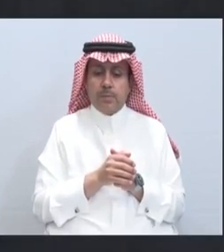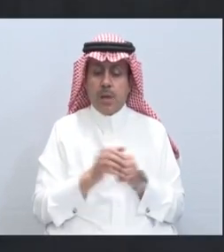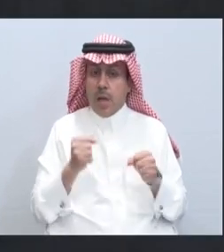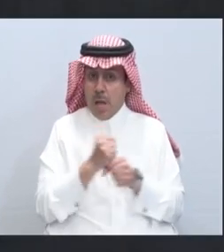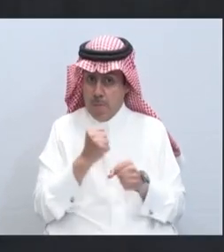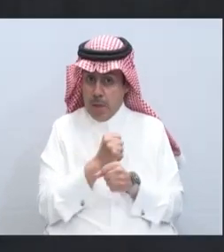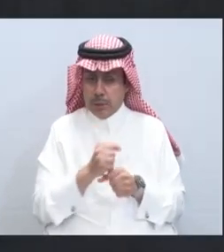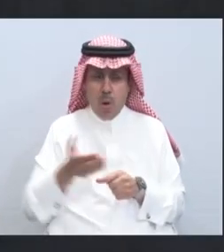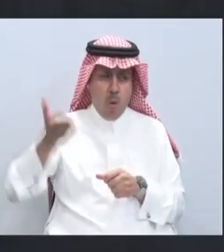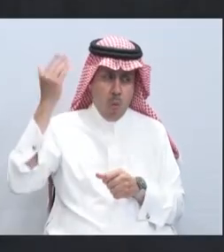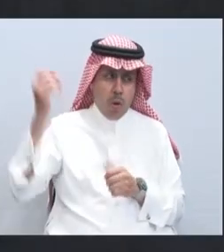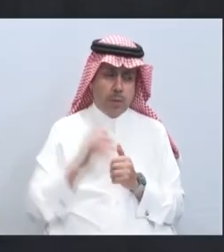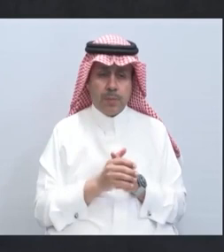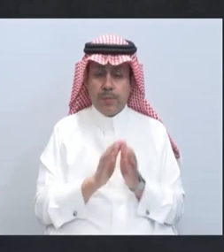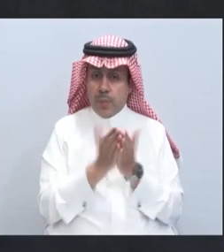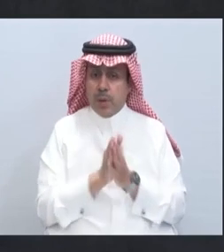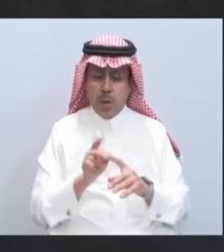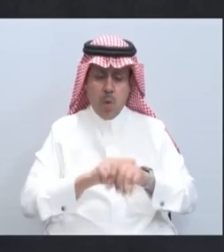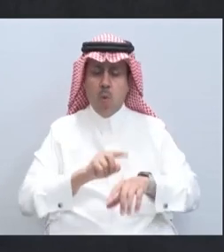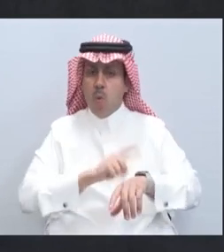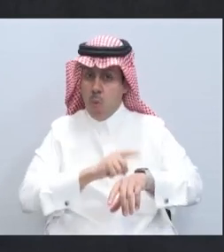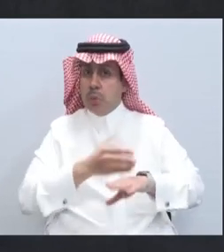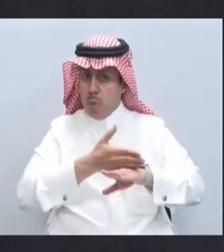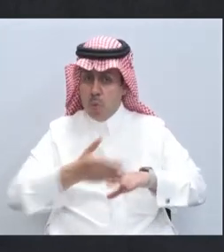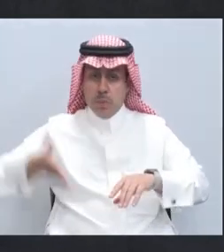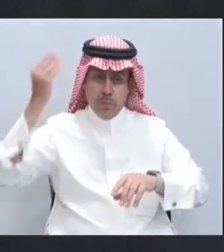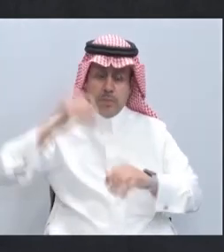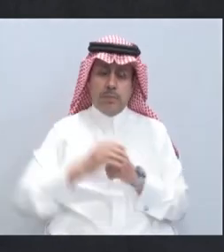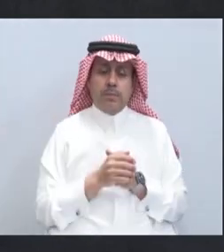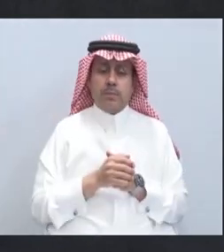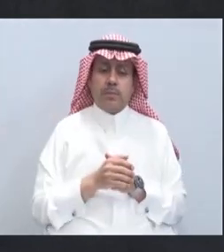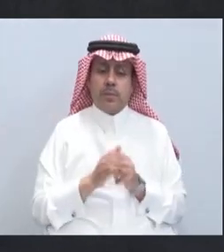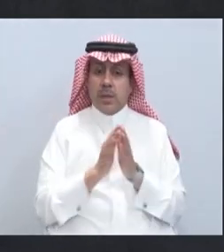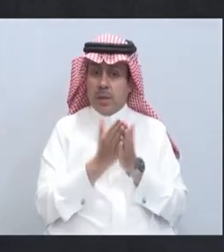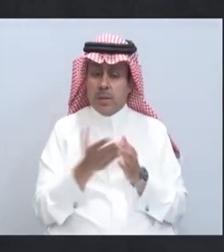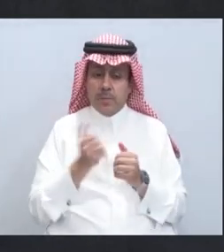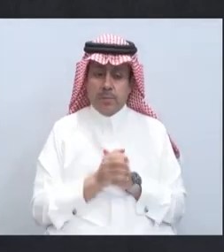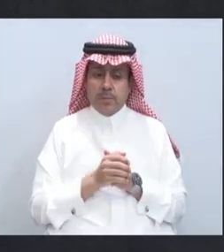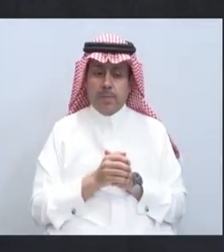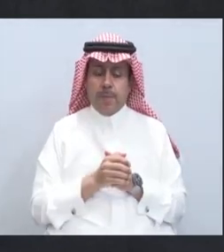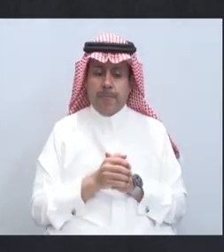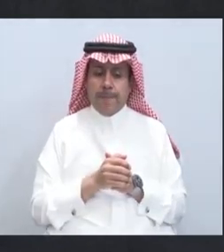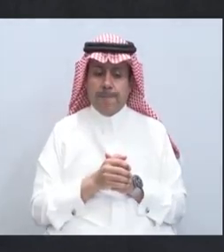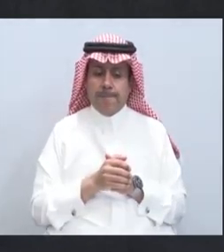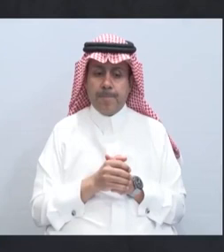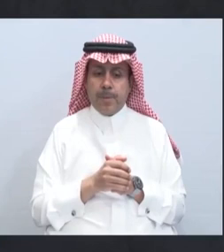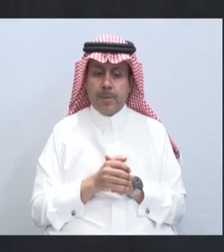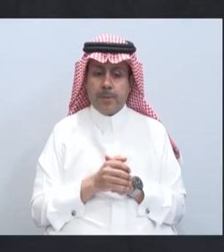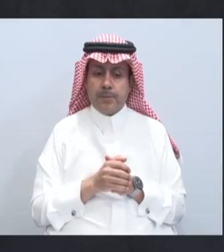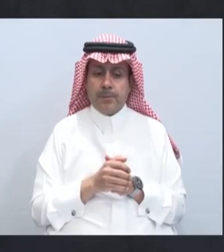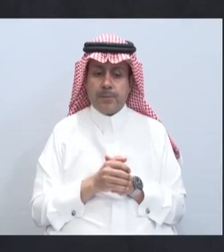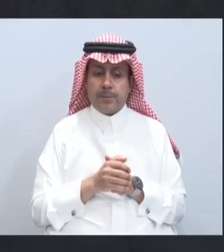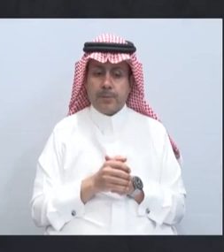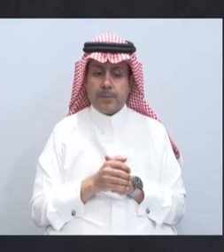لاعاره قد تستغرق وقت في مثلا اذا اراد المستفيد استعاره الكتاب او استعاره الوعاء